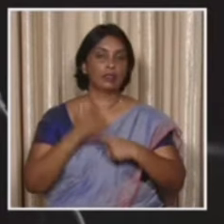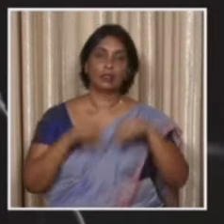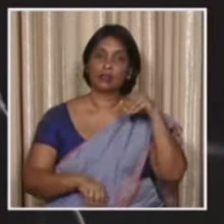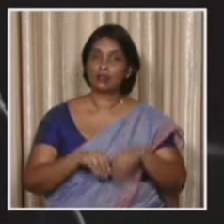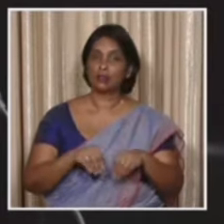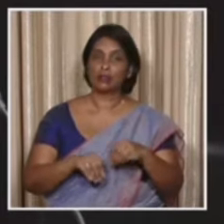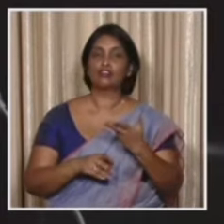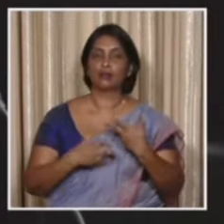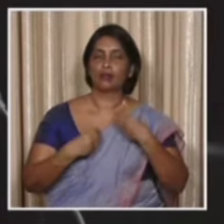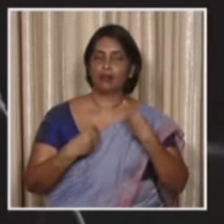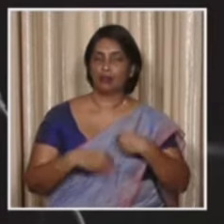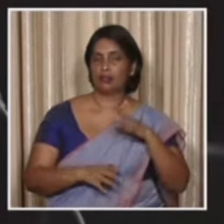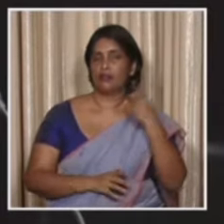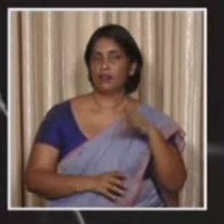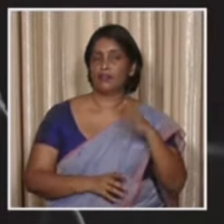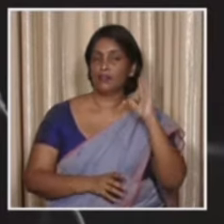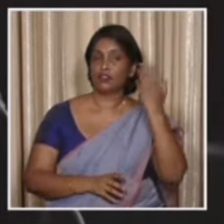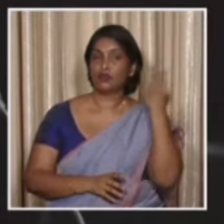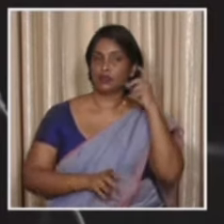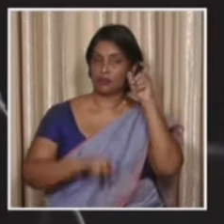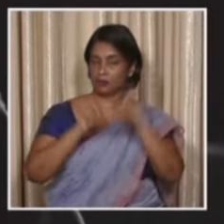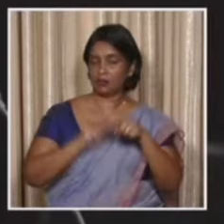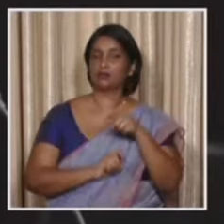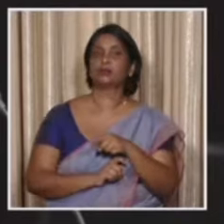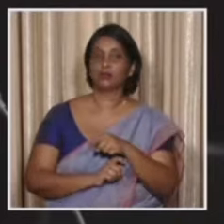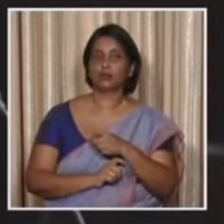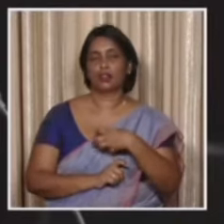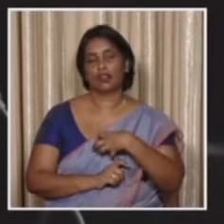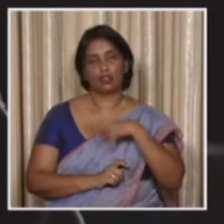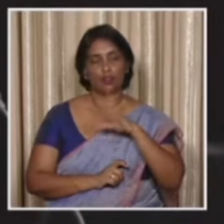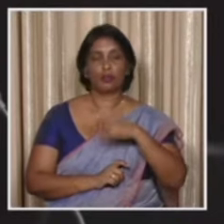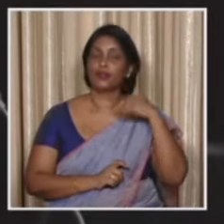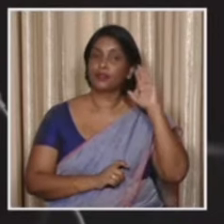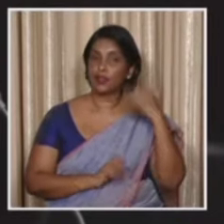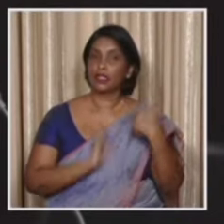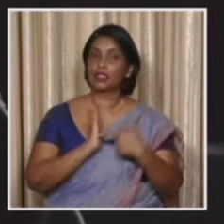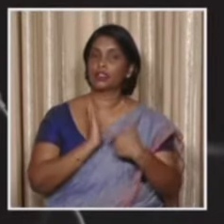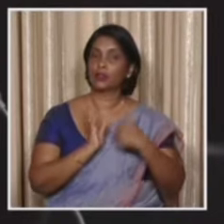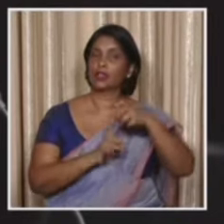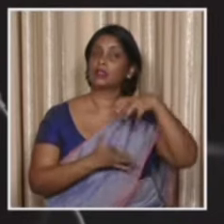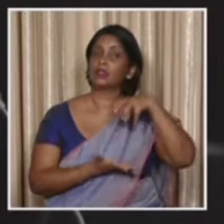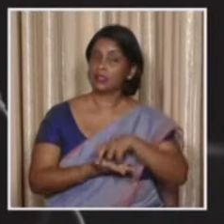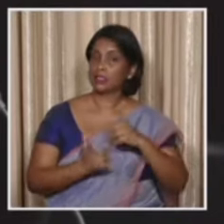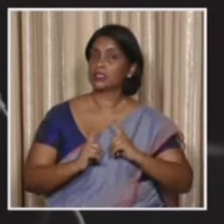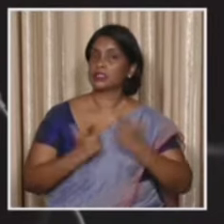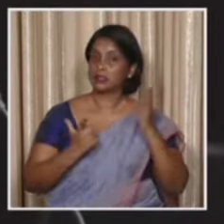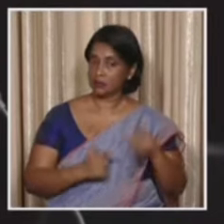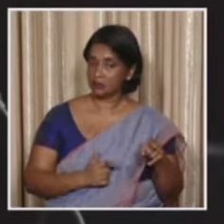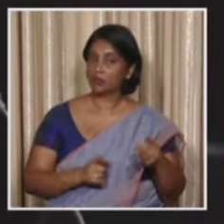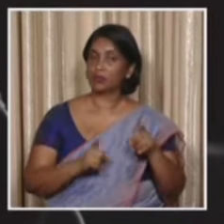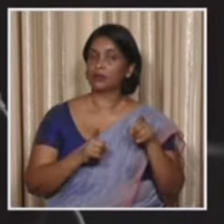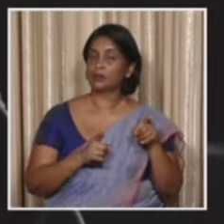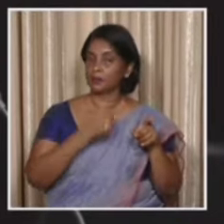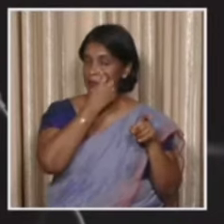முஸ்லிம்கள் அவருடைய இழப்பை இட்டு, அதிலும் குறிப்பாக திருவோணமலை முஸ்லிம்கள் பெரு நஷ்டத்தை அடைந்திருக்கிறார்கள் என்று